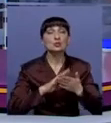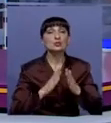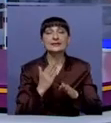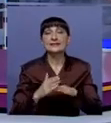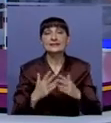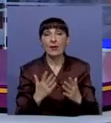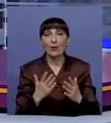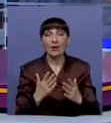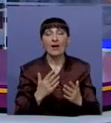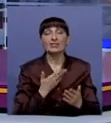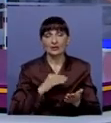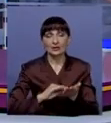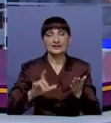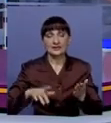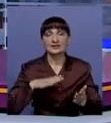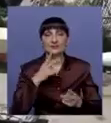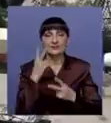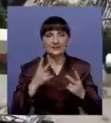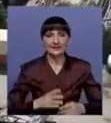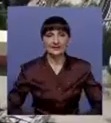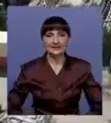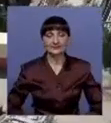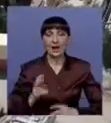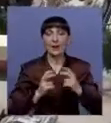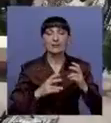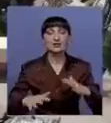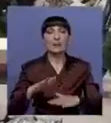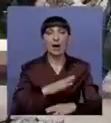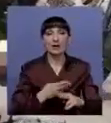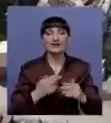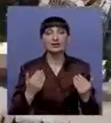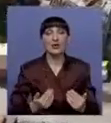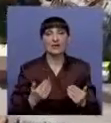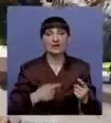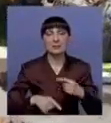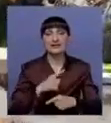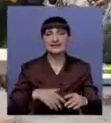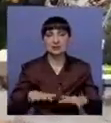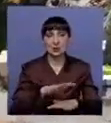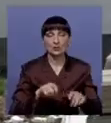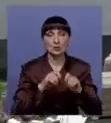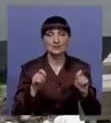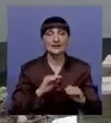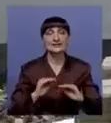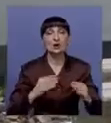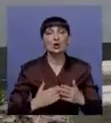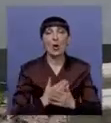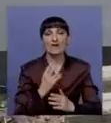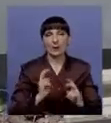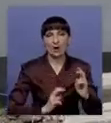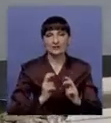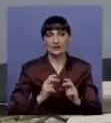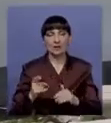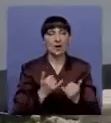кредитования ознакомилась Татьяна Ким. Промышленные парки – это современные бизнес-зоны, созданные для размещения новых производств.